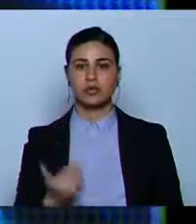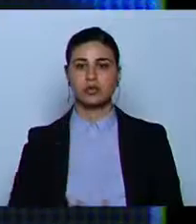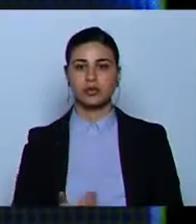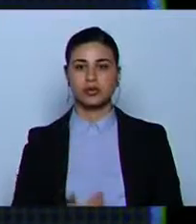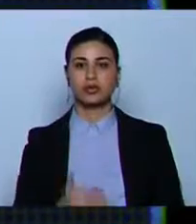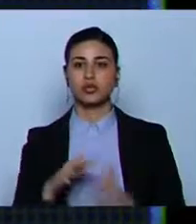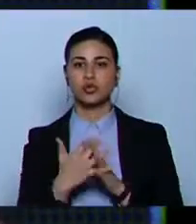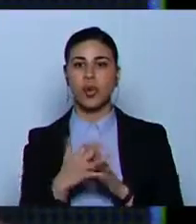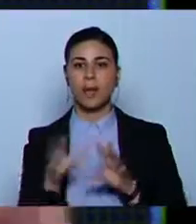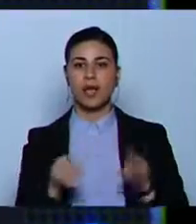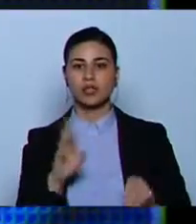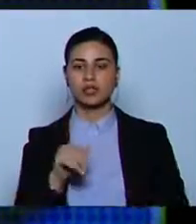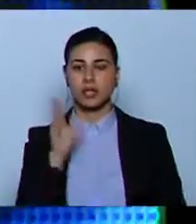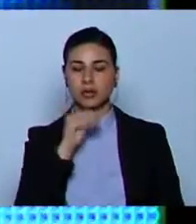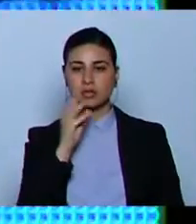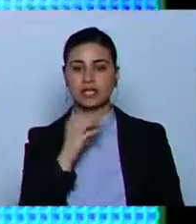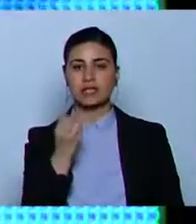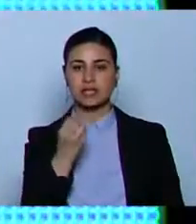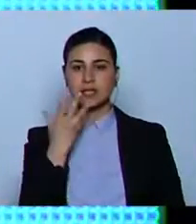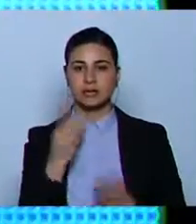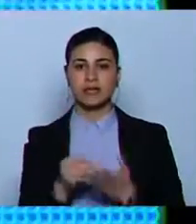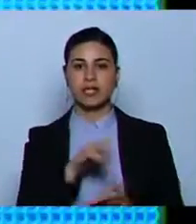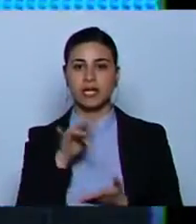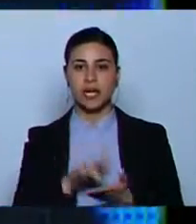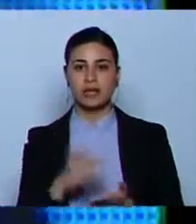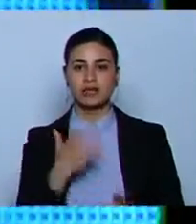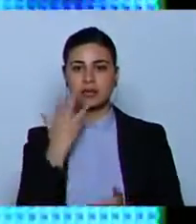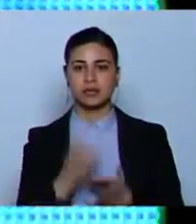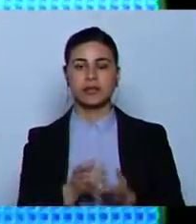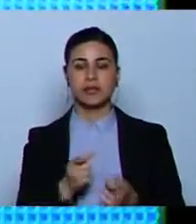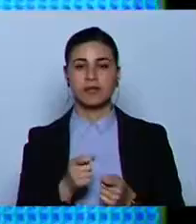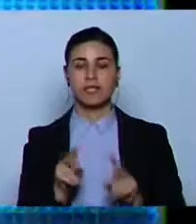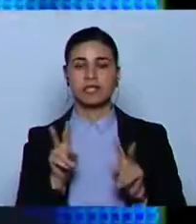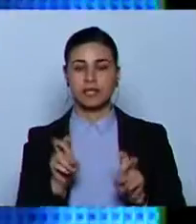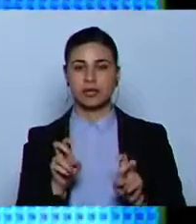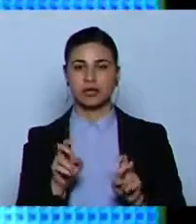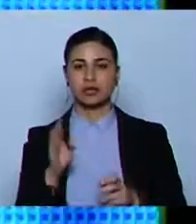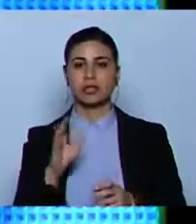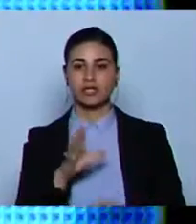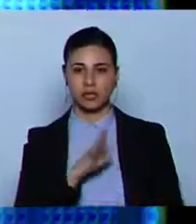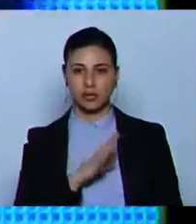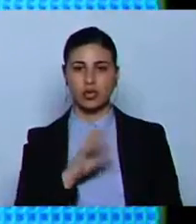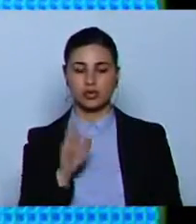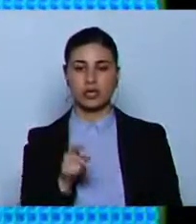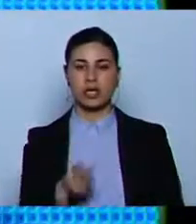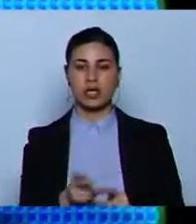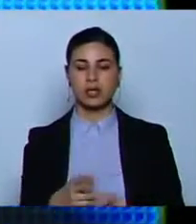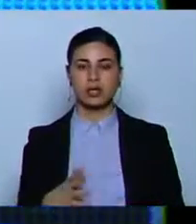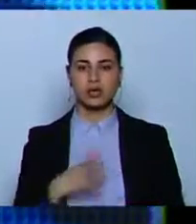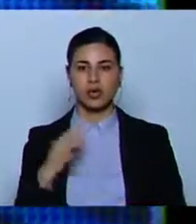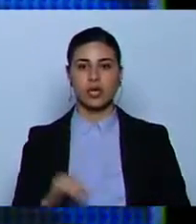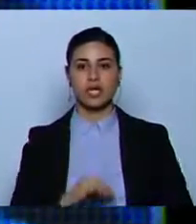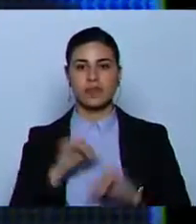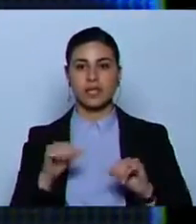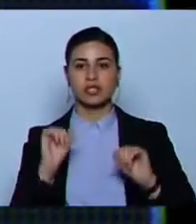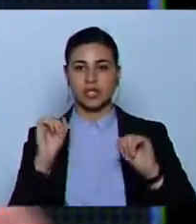ცხოვრობს სოფელში და როდესაც კიდევ ჩვენ ქალაქებს, რომელიც თვითმართველი სტატუსის გაუჭდა და გაუჭდა ამ ქალაქებს